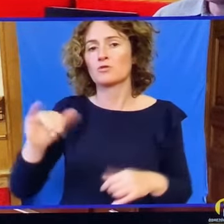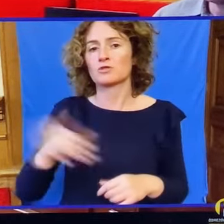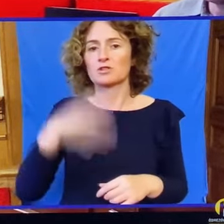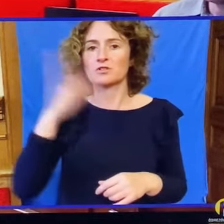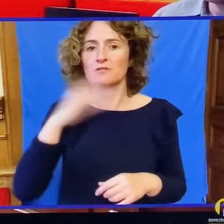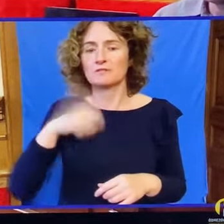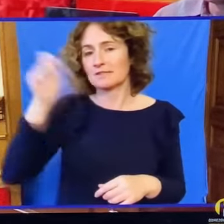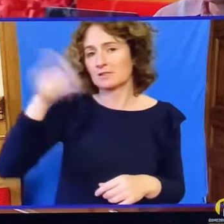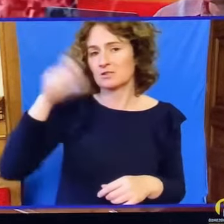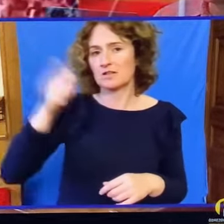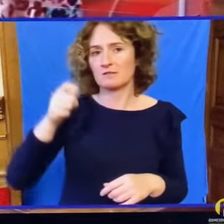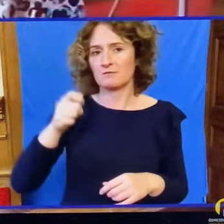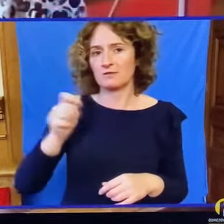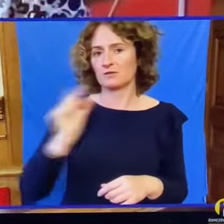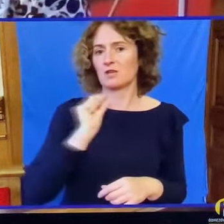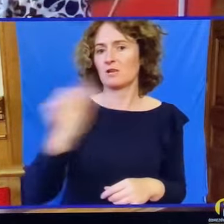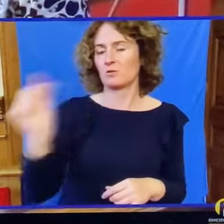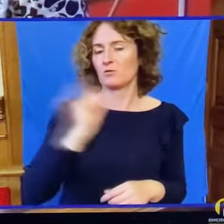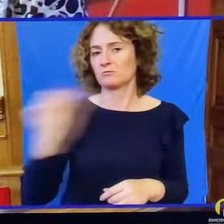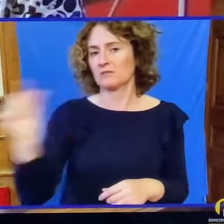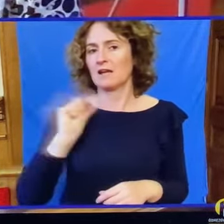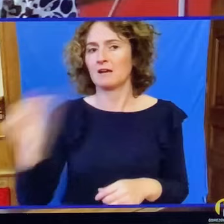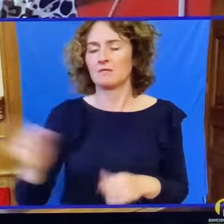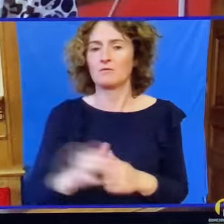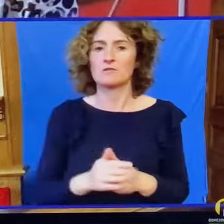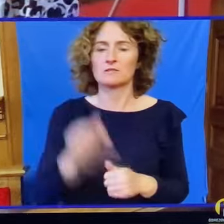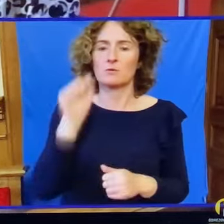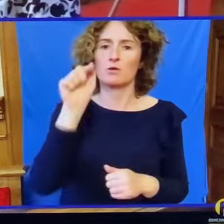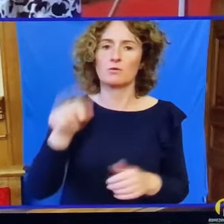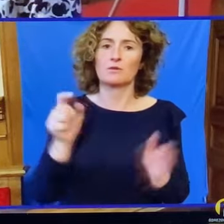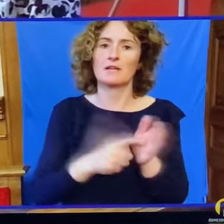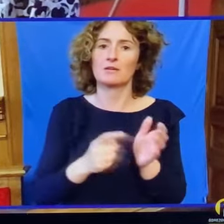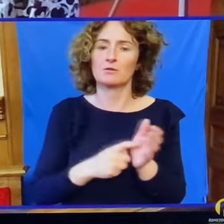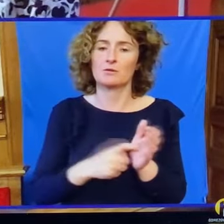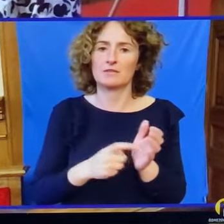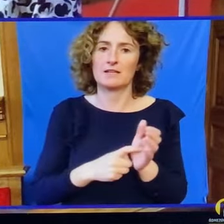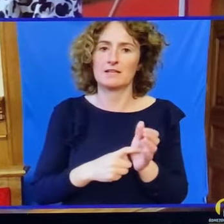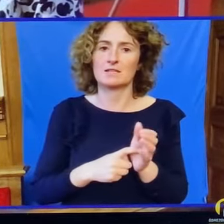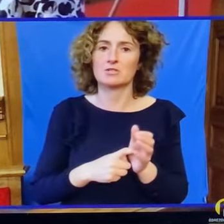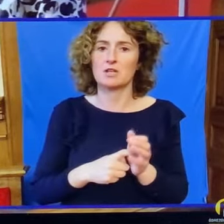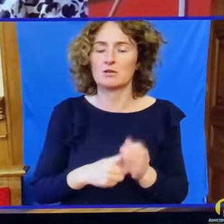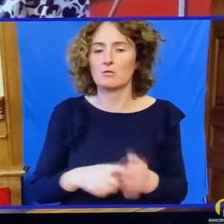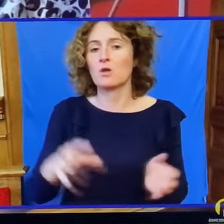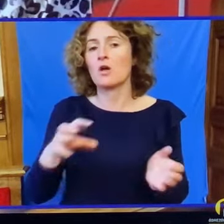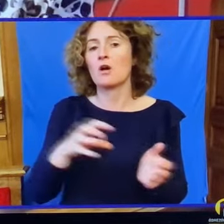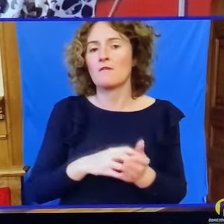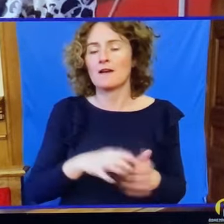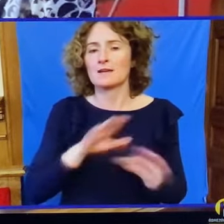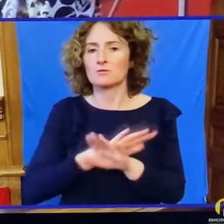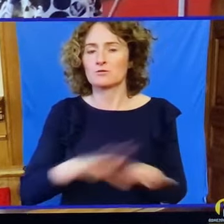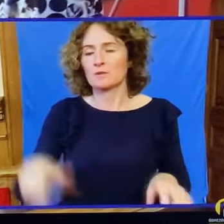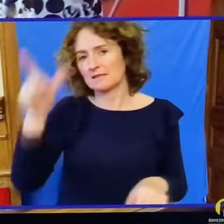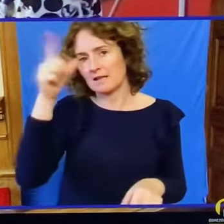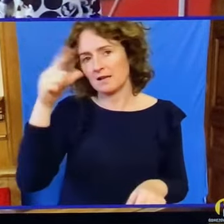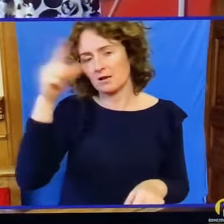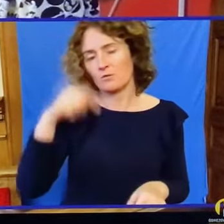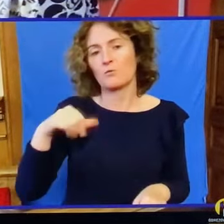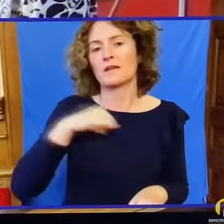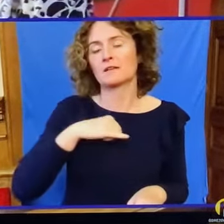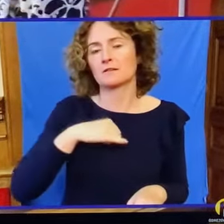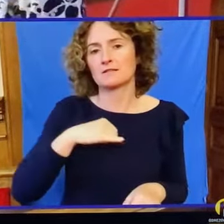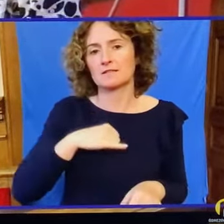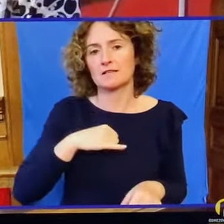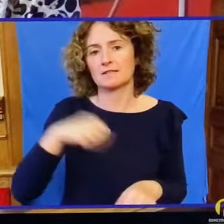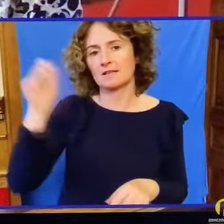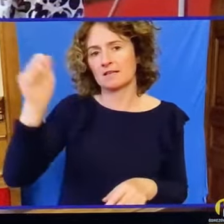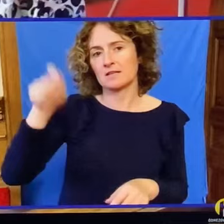itt a testületben kötelességük a város és a város minden lakójának az érdekeit egyetlen képviselni, tekintet nélkül arra, hogy